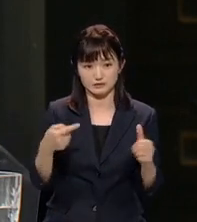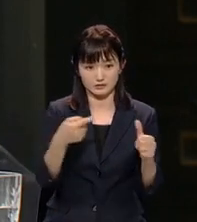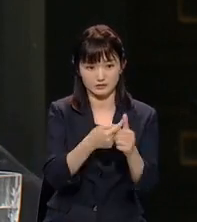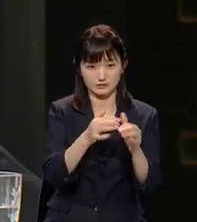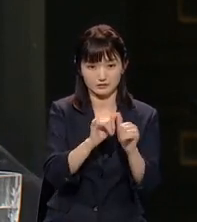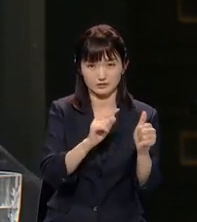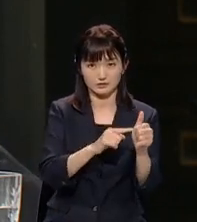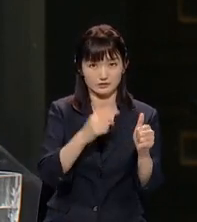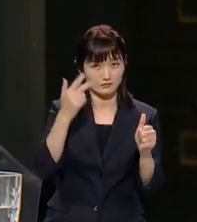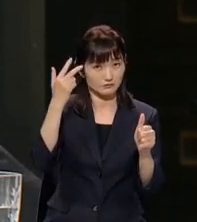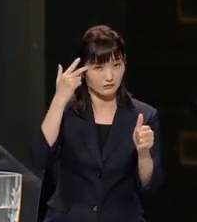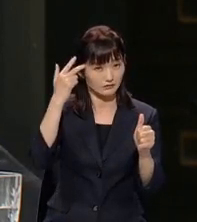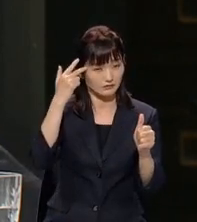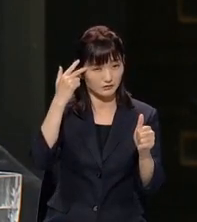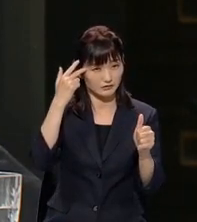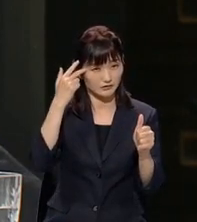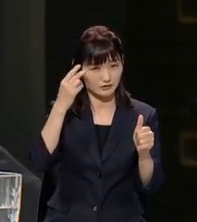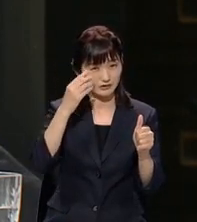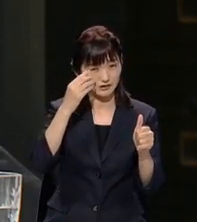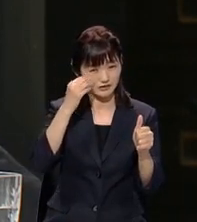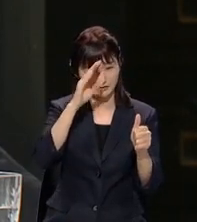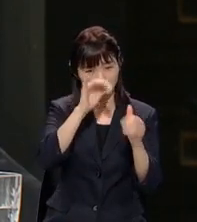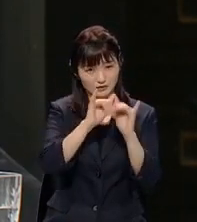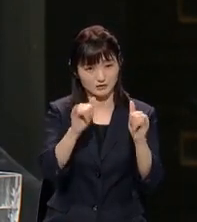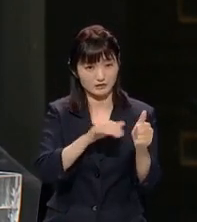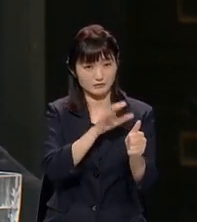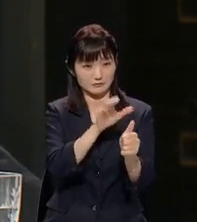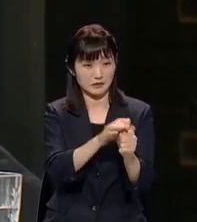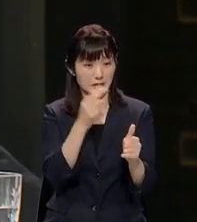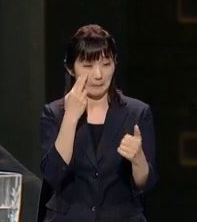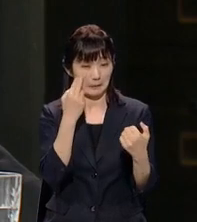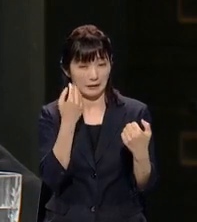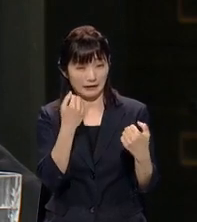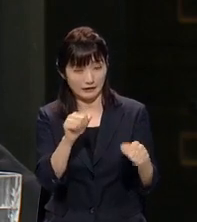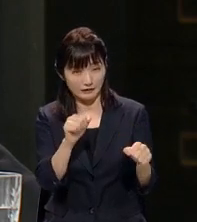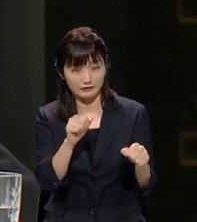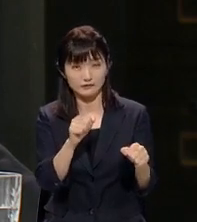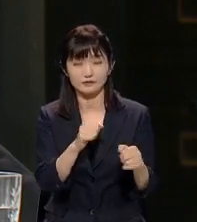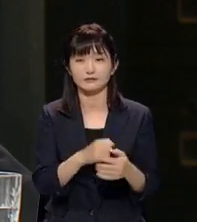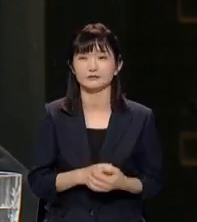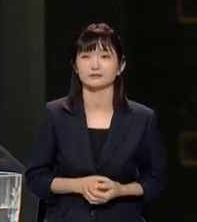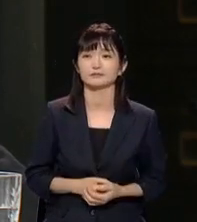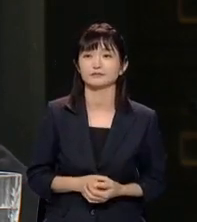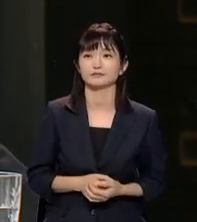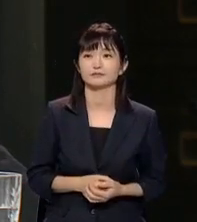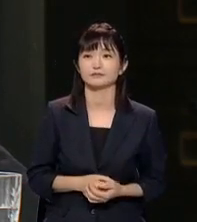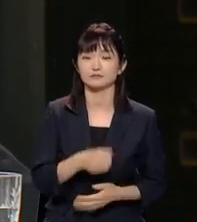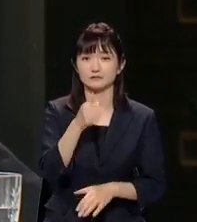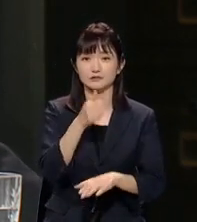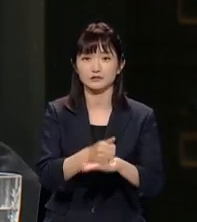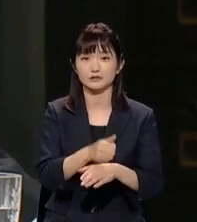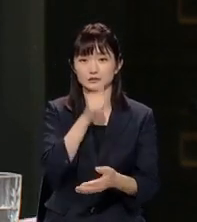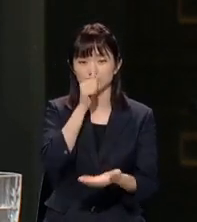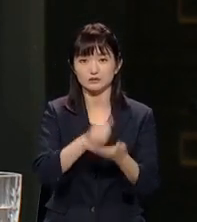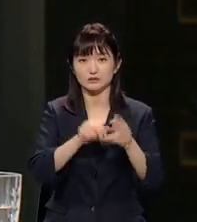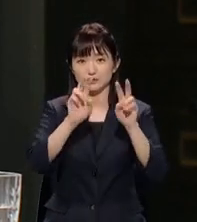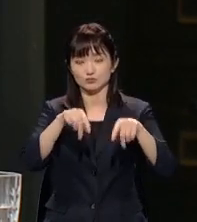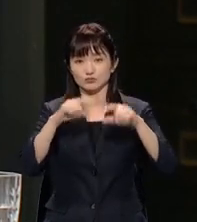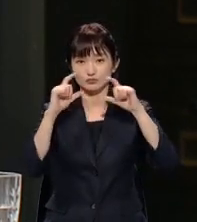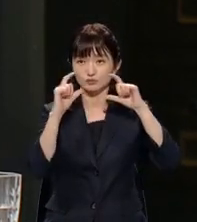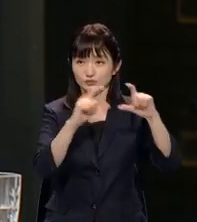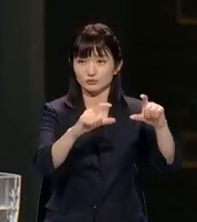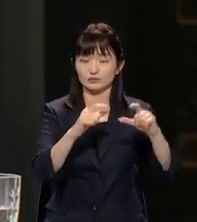정신이상 환자를 연기합니다 정말 너무 완벽하게 연기를 해요 그래서 결국 무죄 선고가납니다 그래서